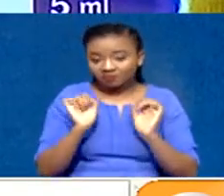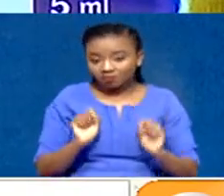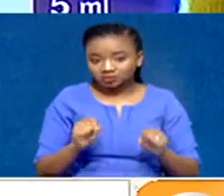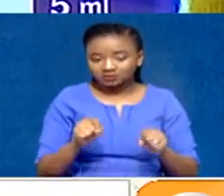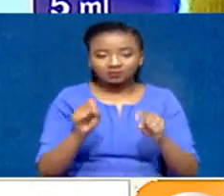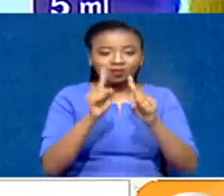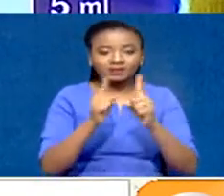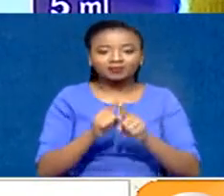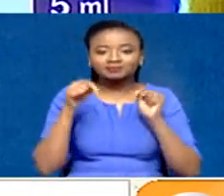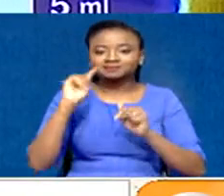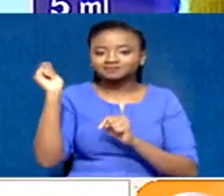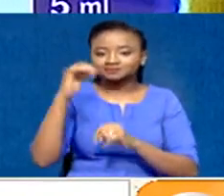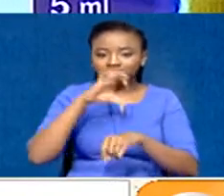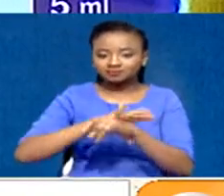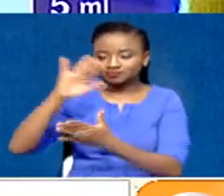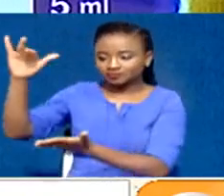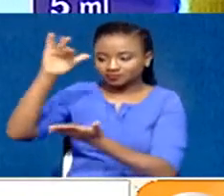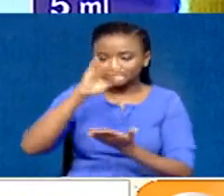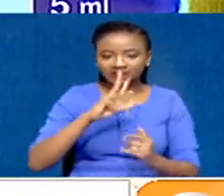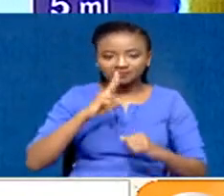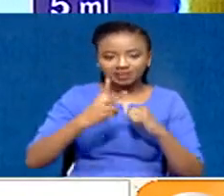yanajiri wakati ambapo Kenya imepokea dozi